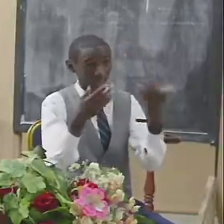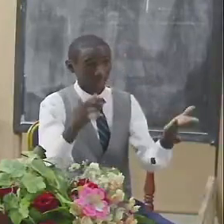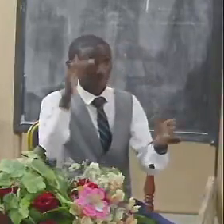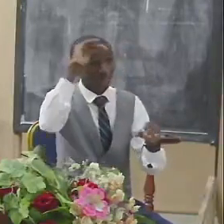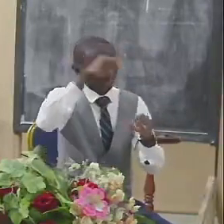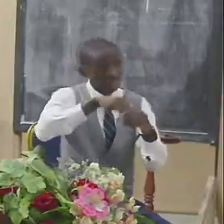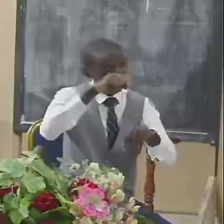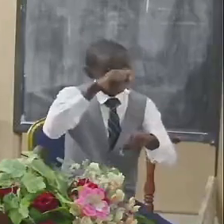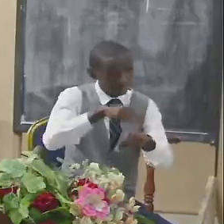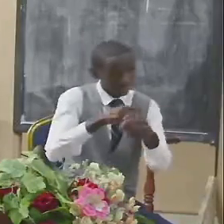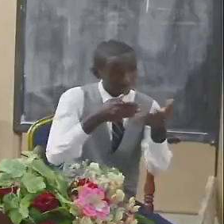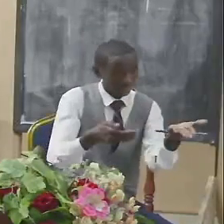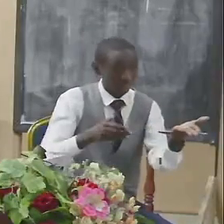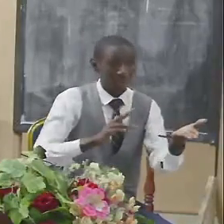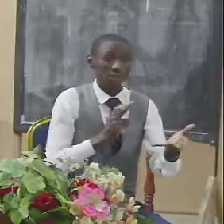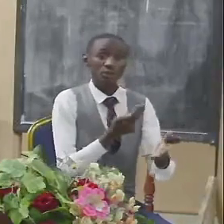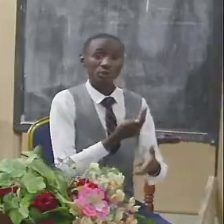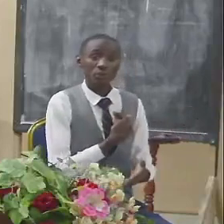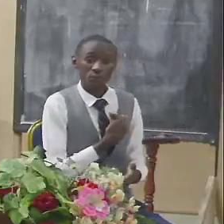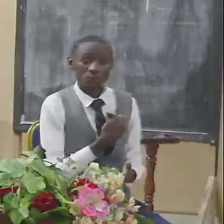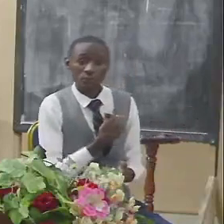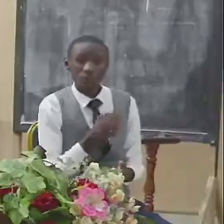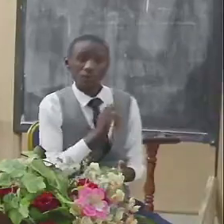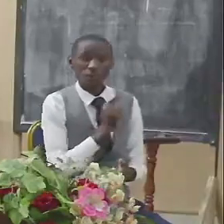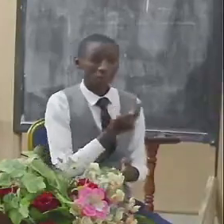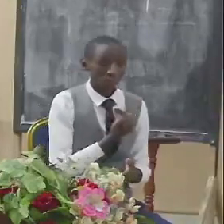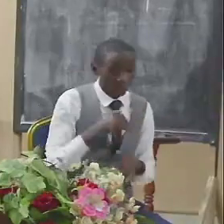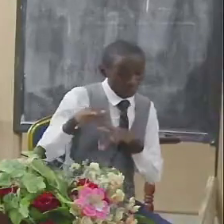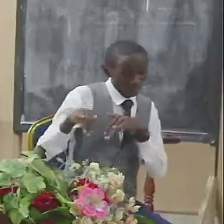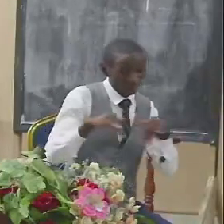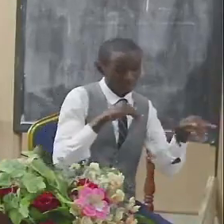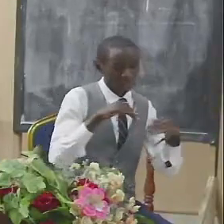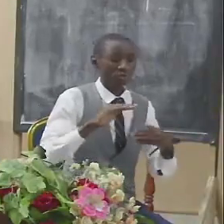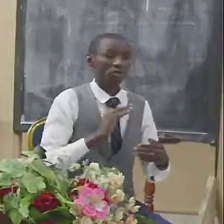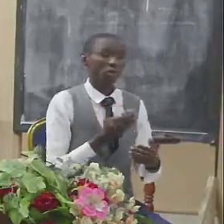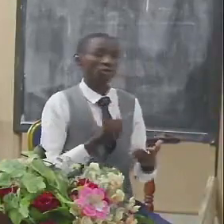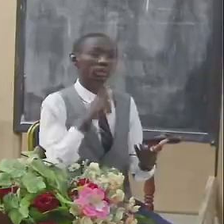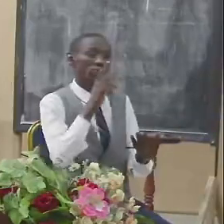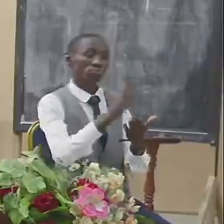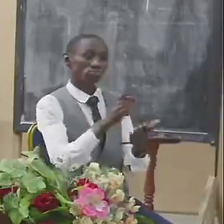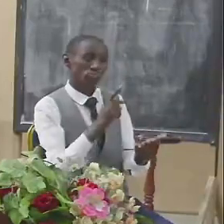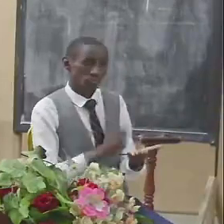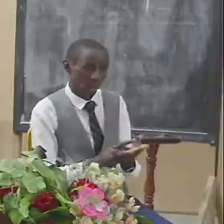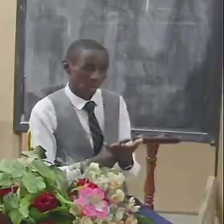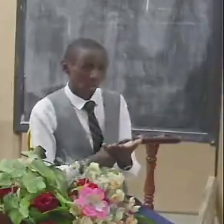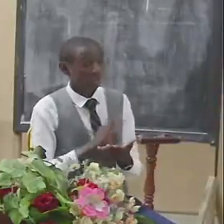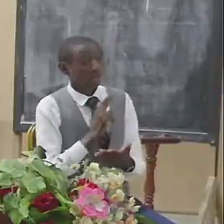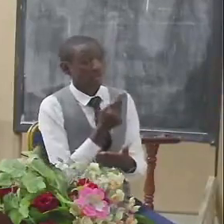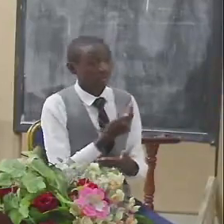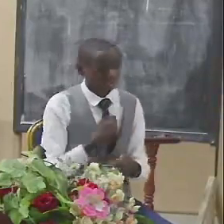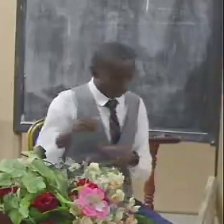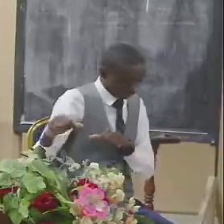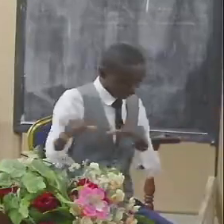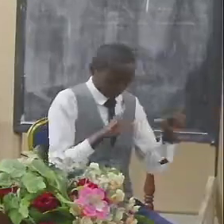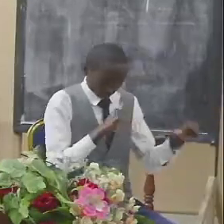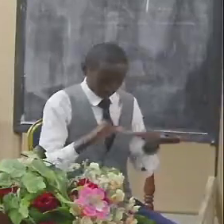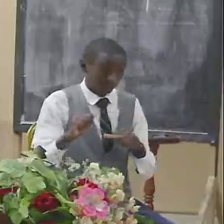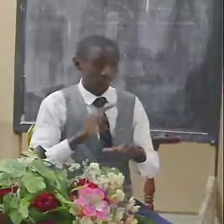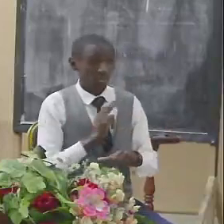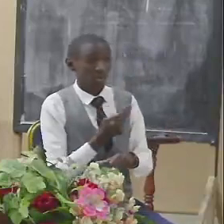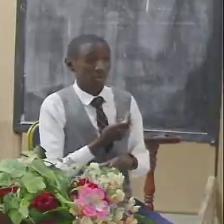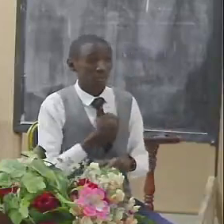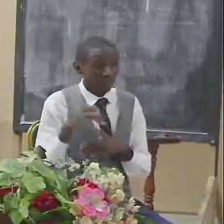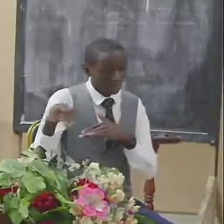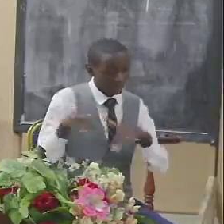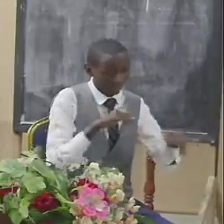moment, mwai wakati, nous faisons notre plan. Tuko tunafanya mpango wetu. Notre agissement. Matendo yetu. Nous le faisons en